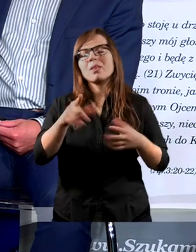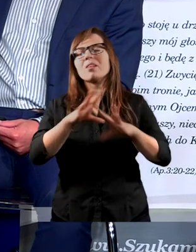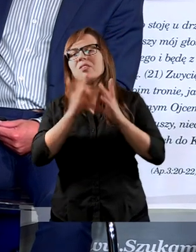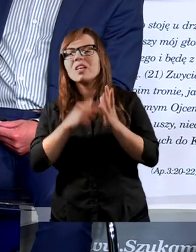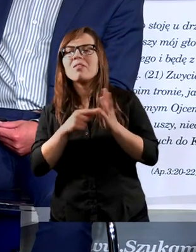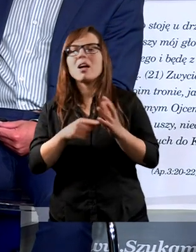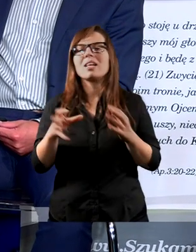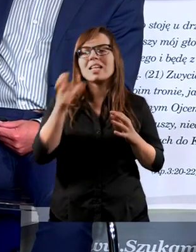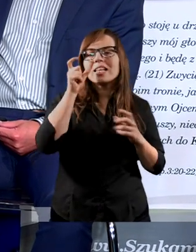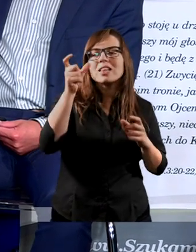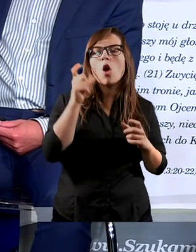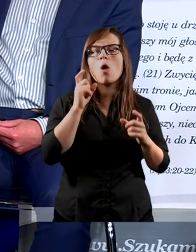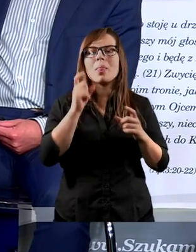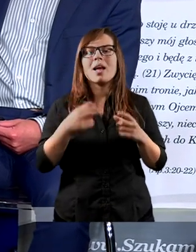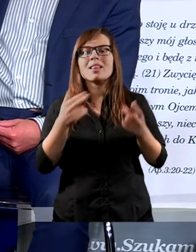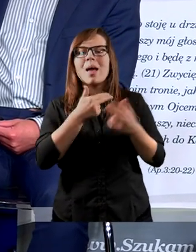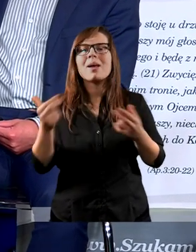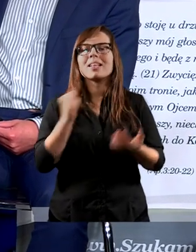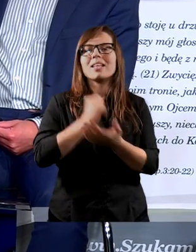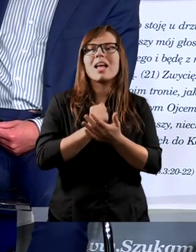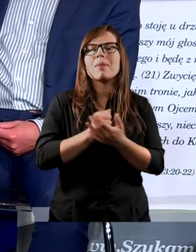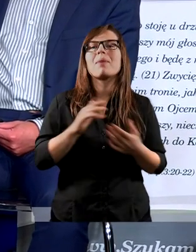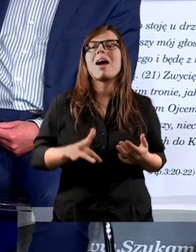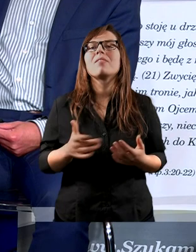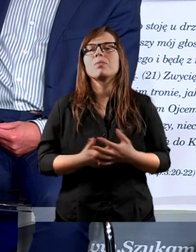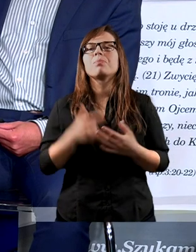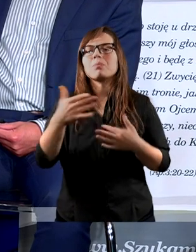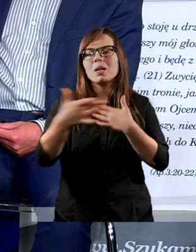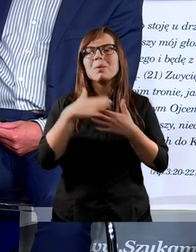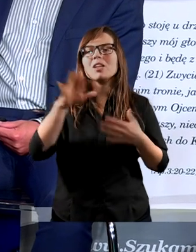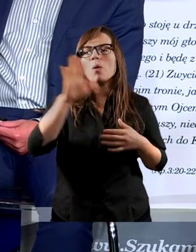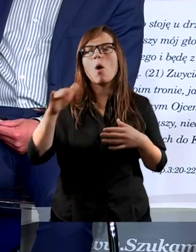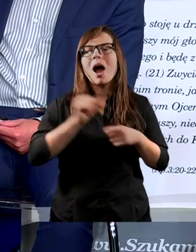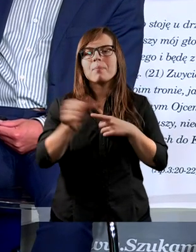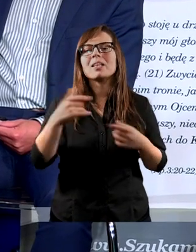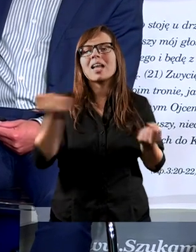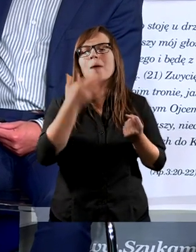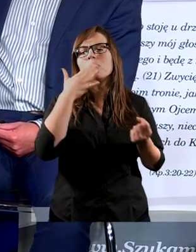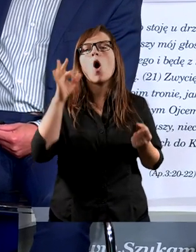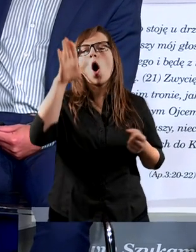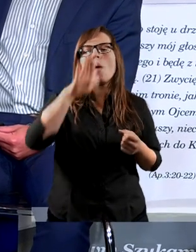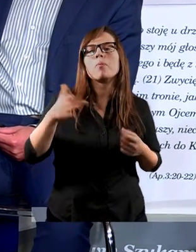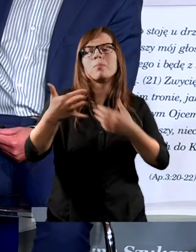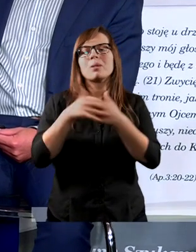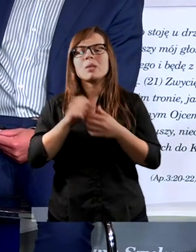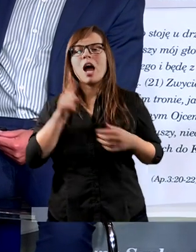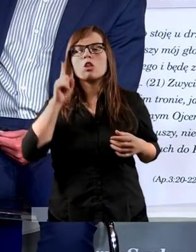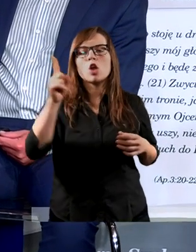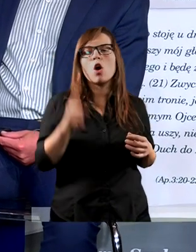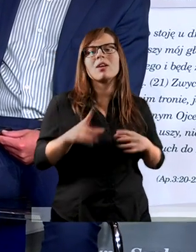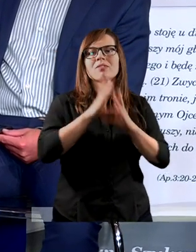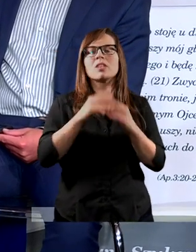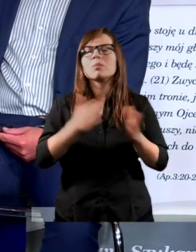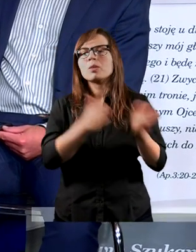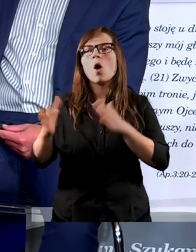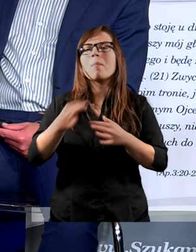wszystkie istotne, dogmatyczne sprawy, ale ponieważ jesteśmy na kanale Bliżej Boga Być i staramy się mówić o Bogu, przybliżać do Niego, to przejdźmy